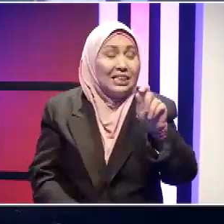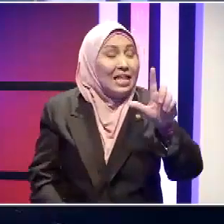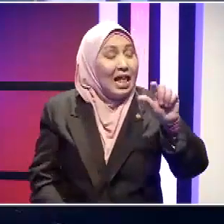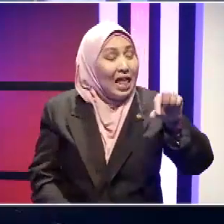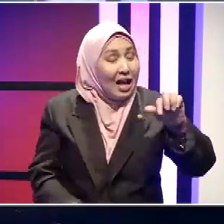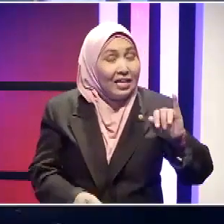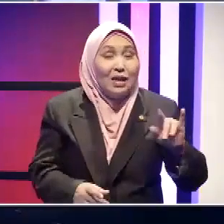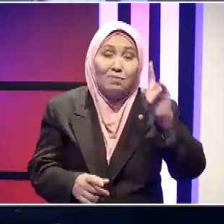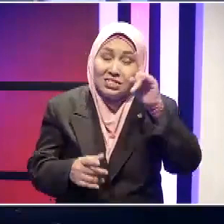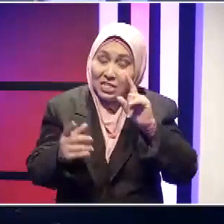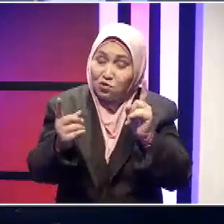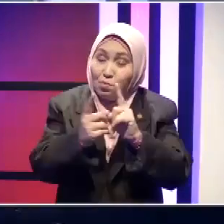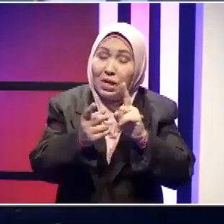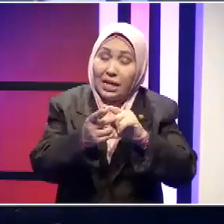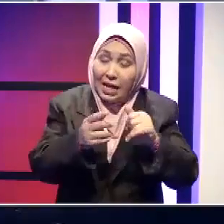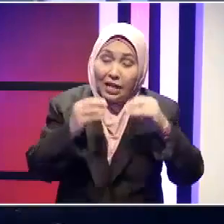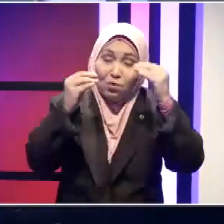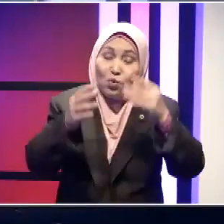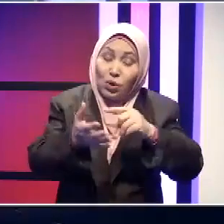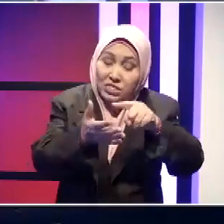dan guru kita